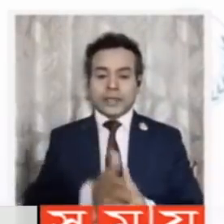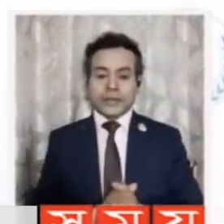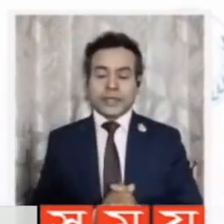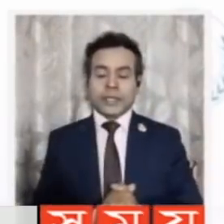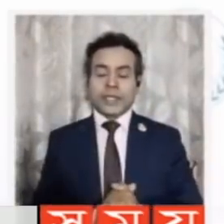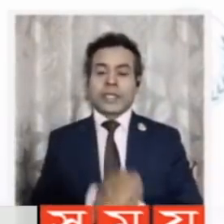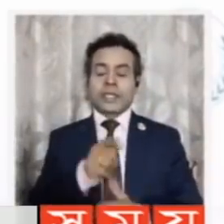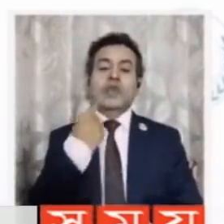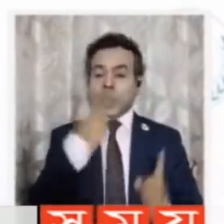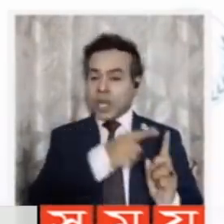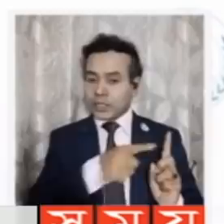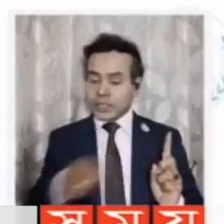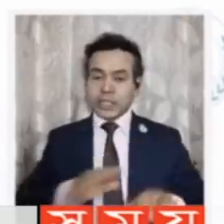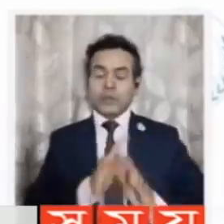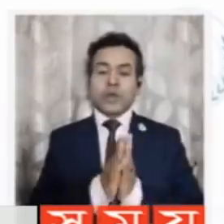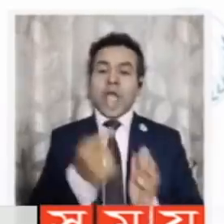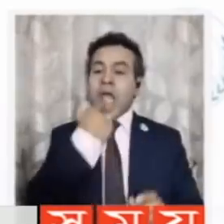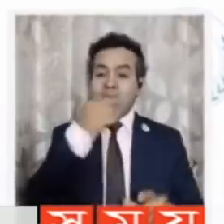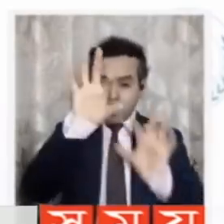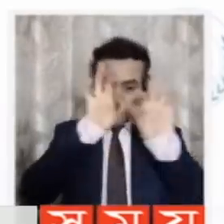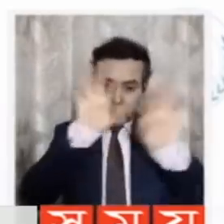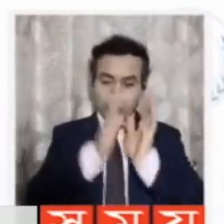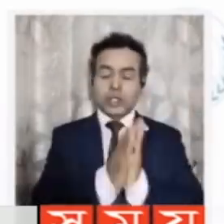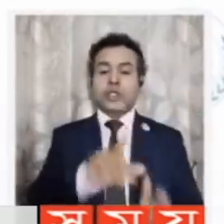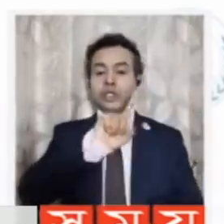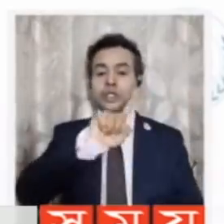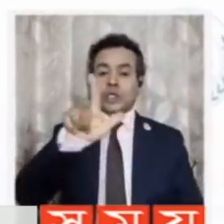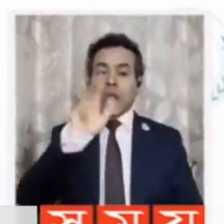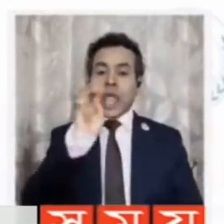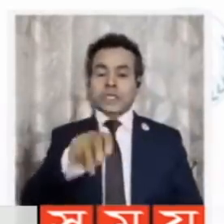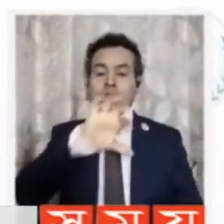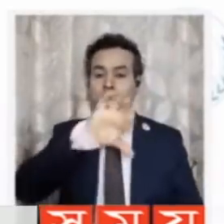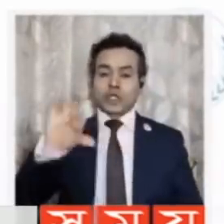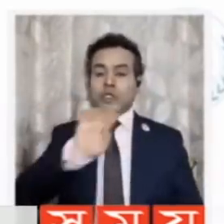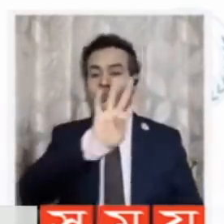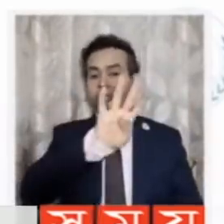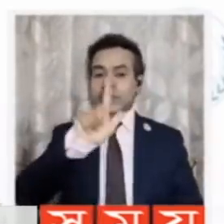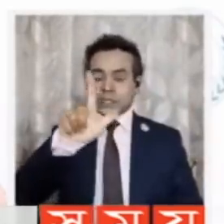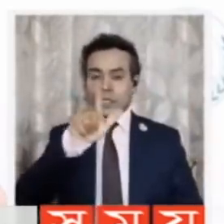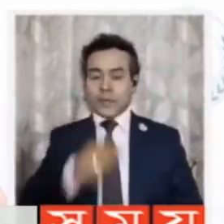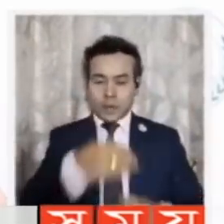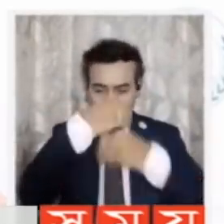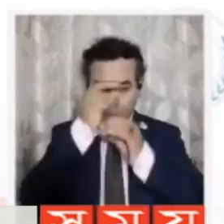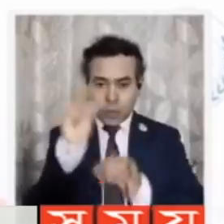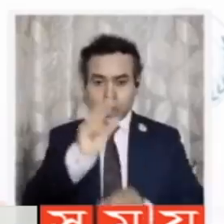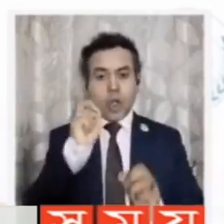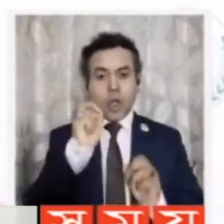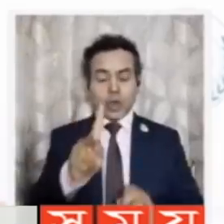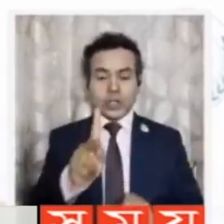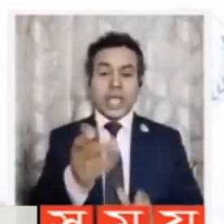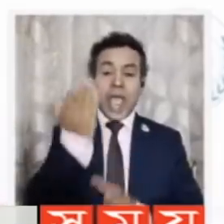24 ঘন্টায় নমুনা সংগৃহীত হয়েছে 17,947টি এবং পরীক্ষা হয়েছে আগের পূর্বের নমুনা